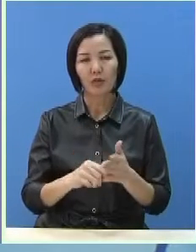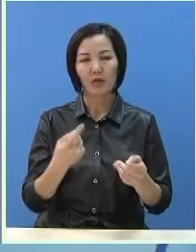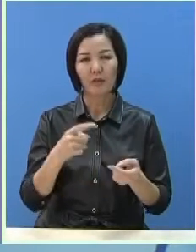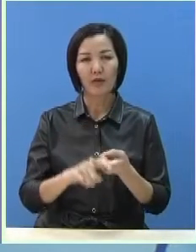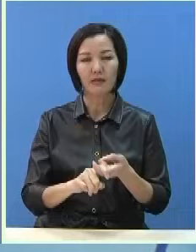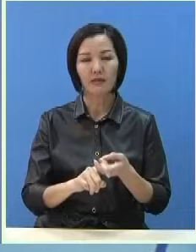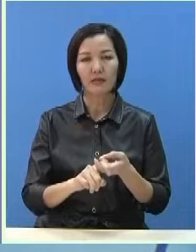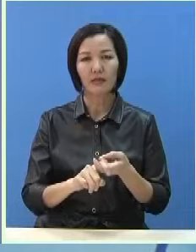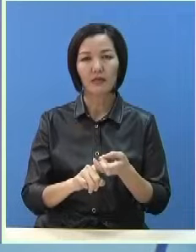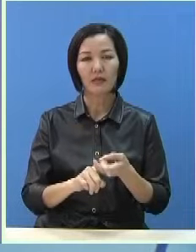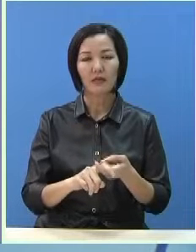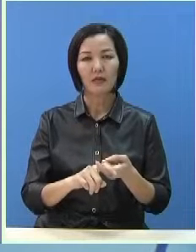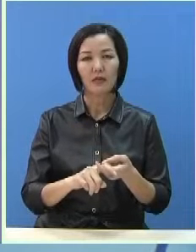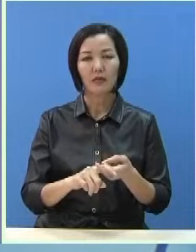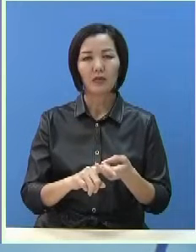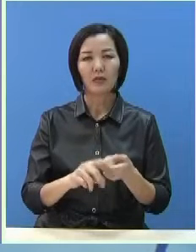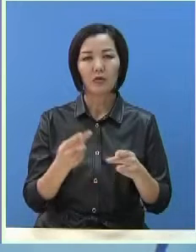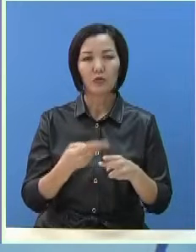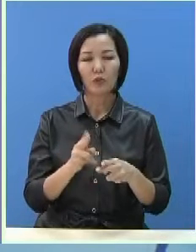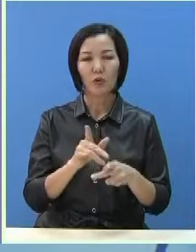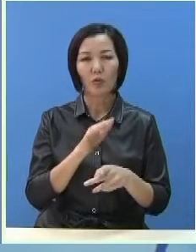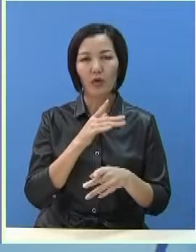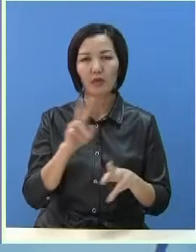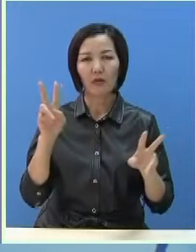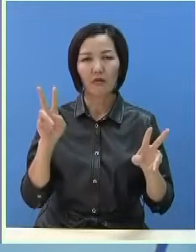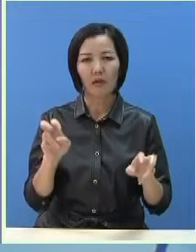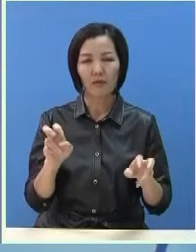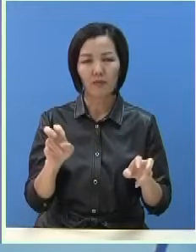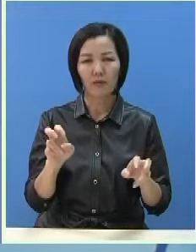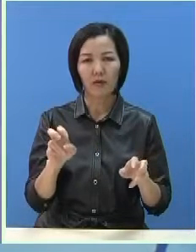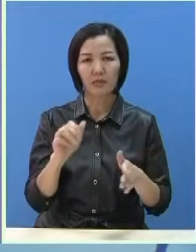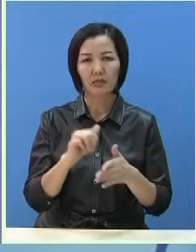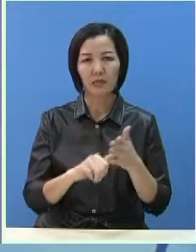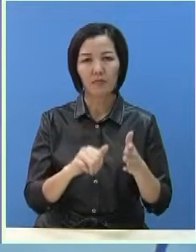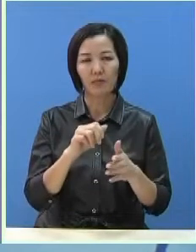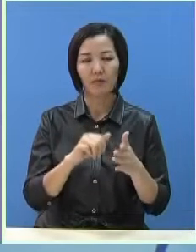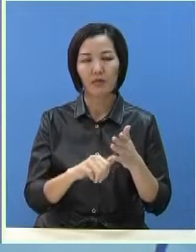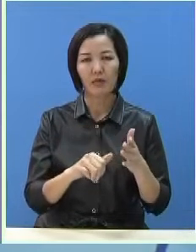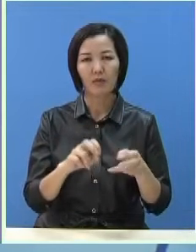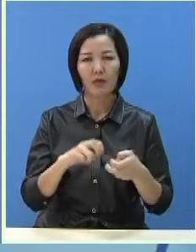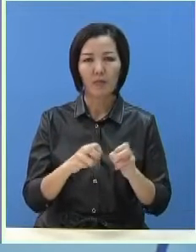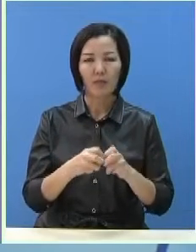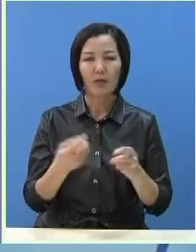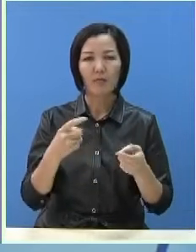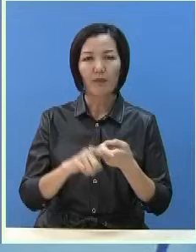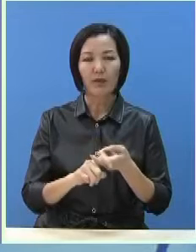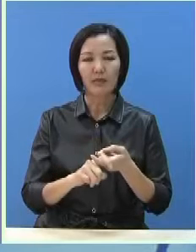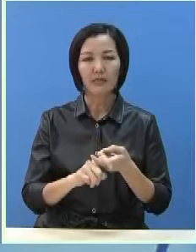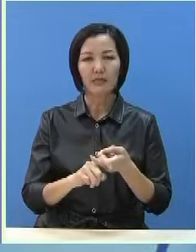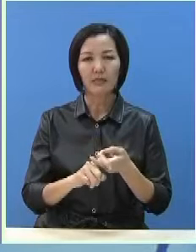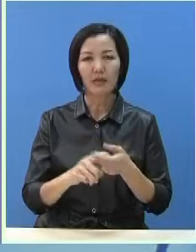белгілі өзінің сол кездегі мотивіне байланысты баға береді. Бірақ енді